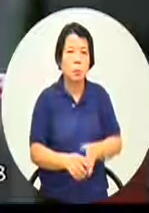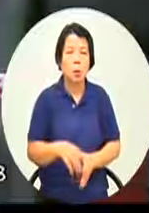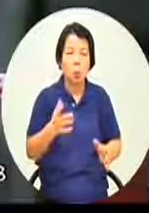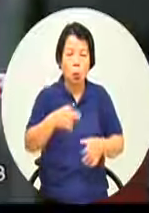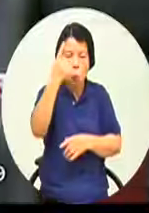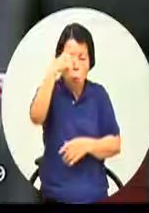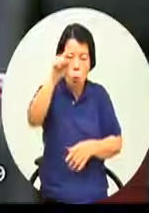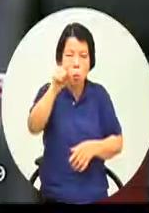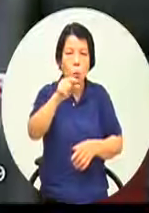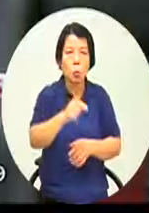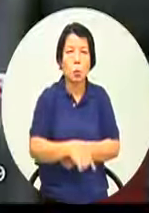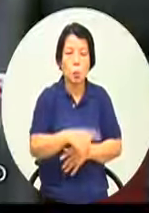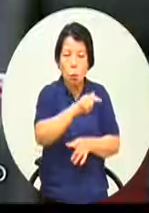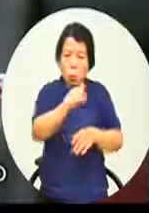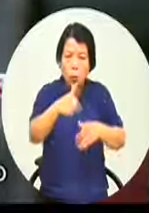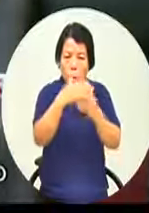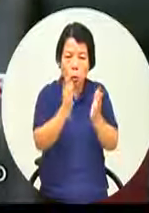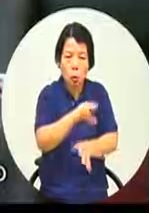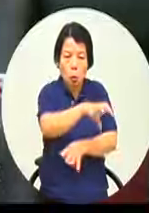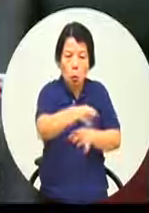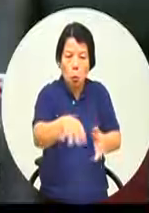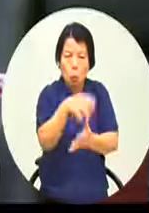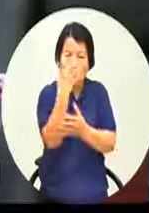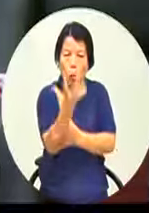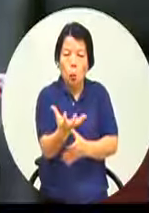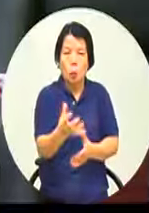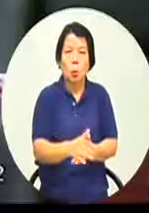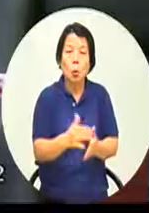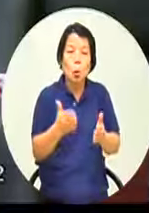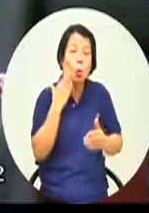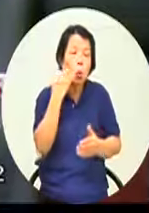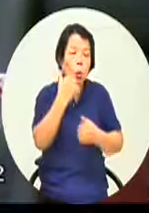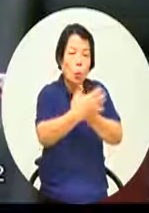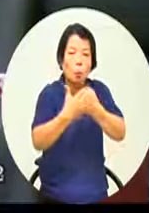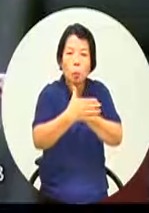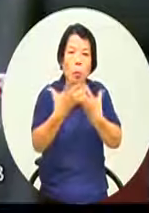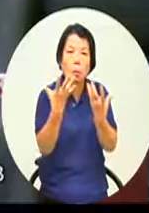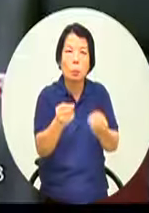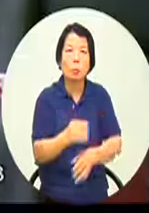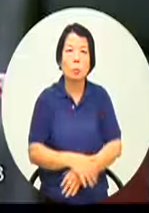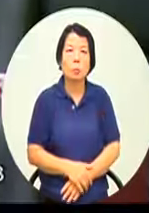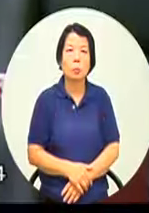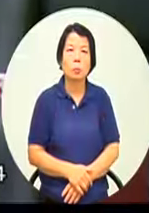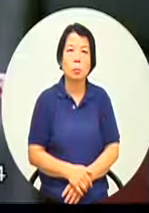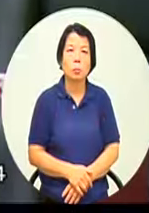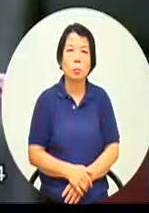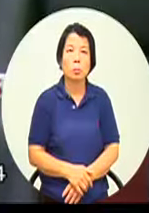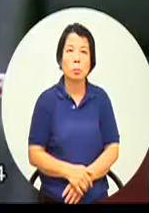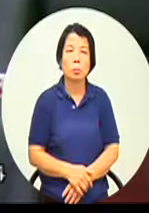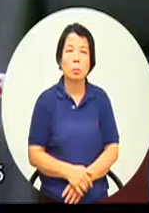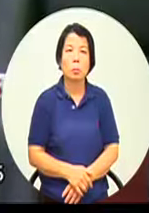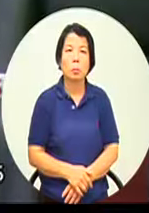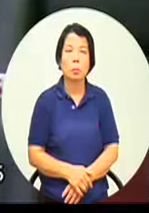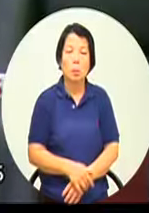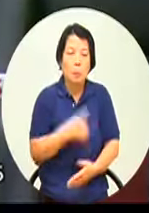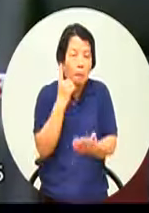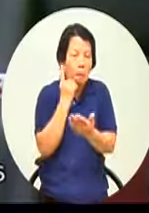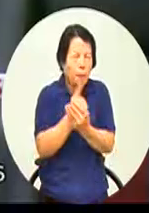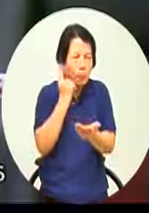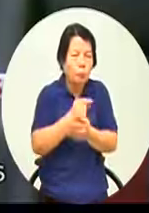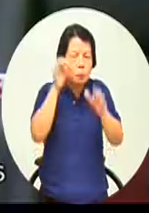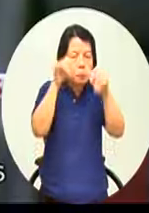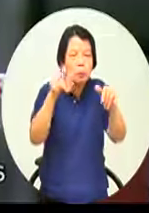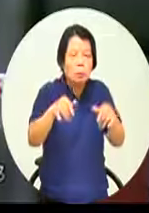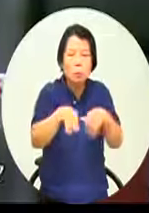哈。那如果没有好好的维护保护我们这个古迹哦，不要每次。一下雨